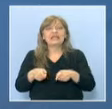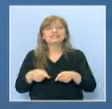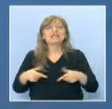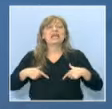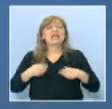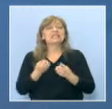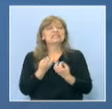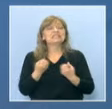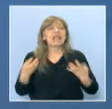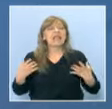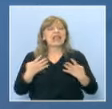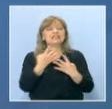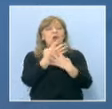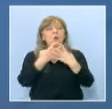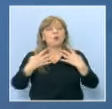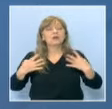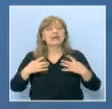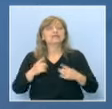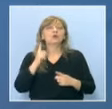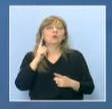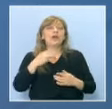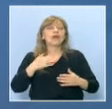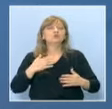която малко или много да спира все пак